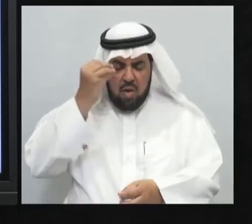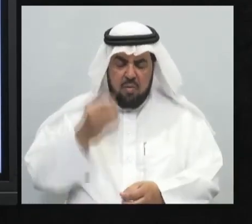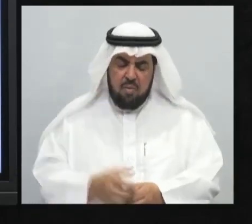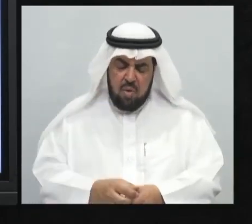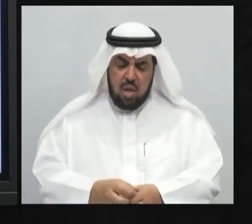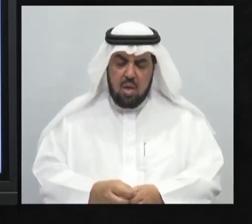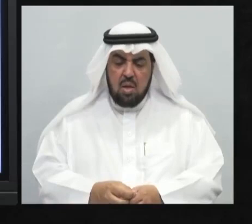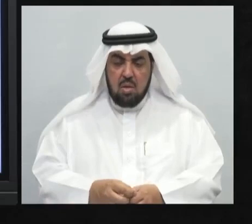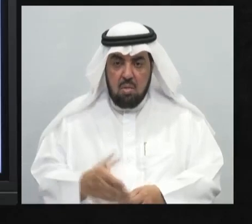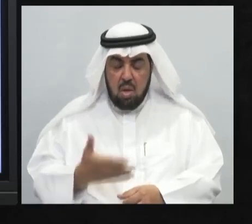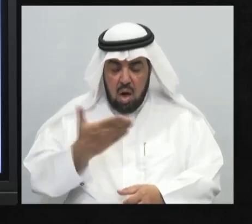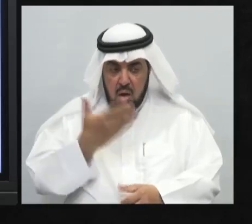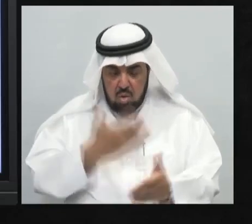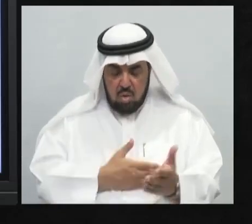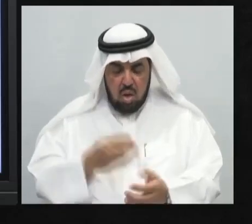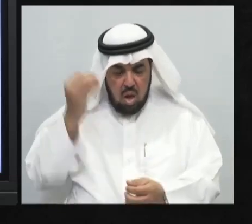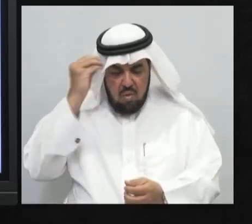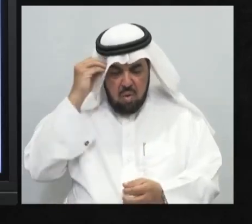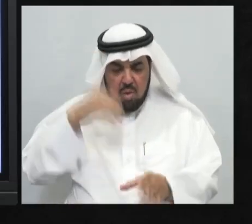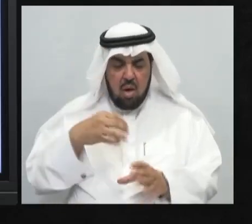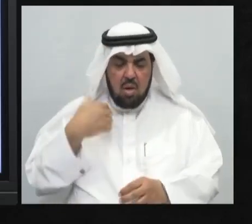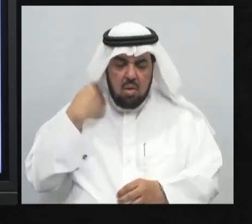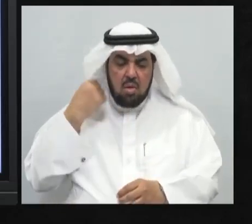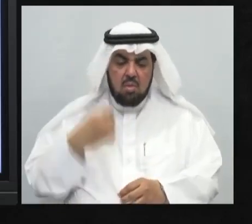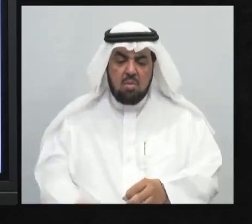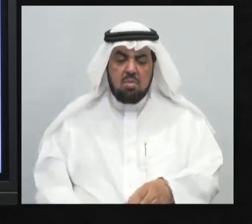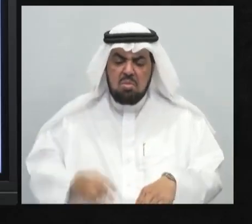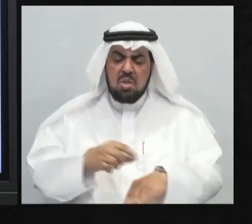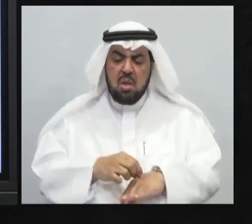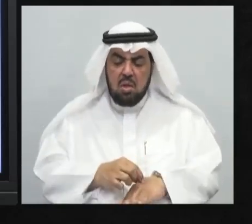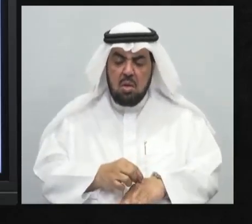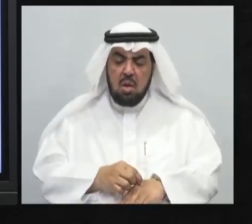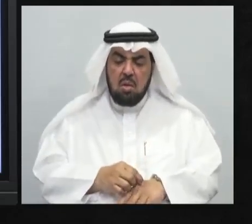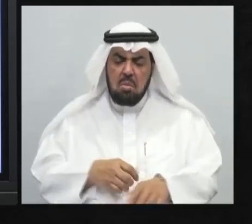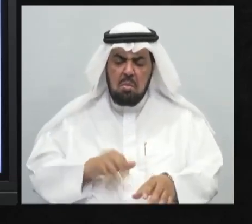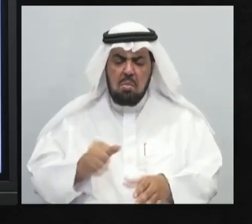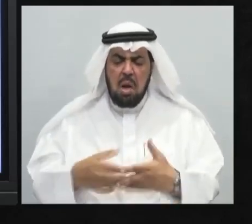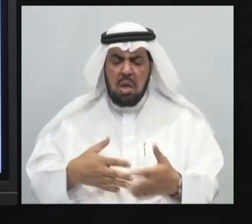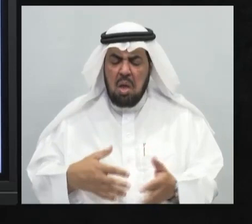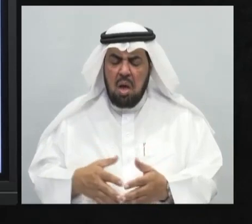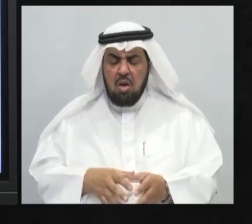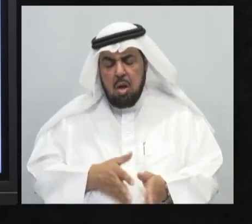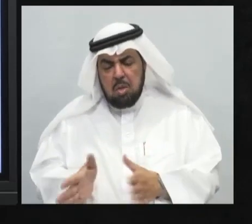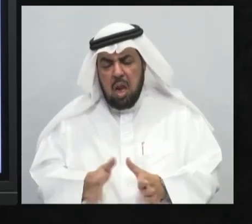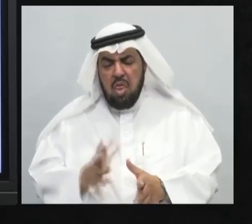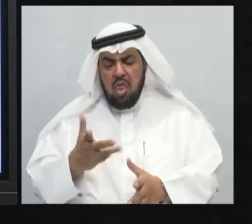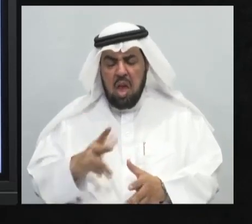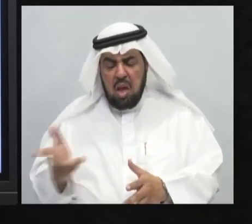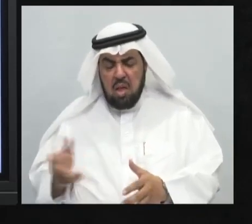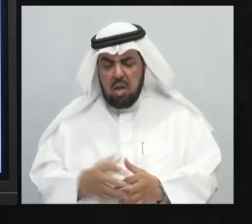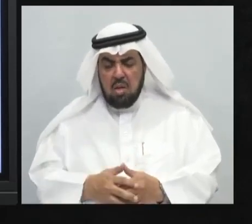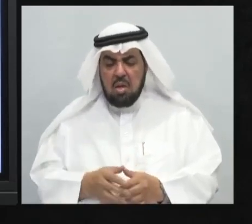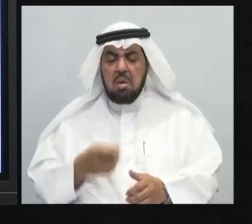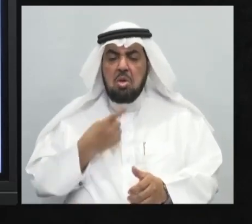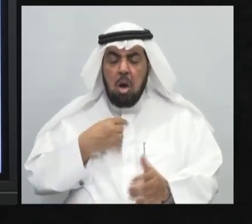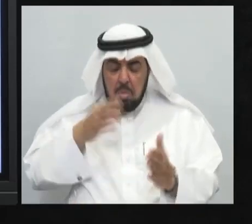بمجرد قراءته للتقرير يفهم ما بداخل التقرير اما شخص غير مختص او في مجال غير مجالك